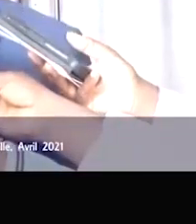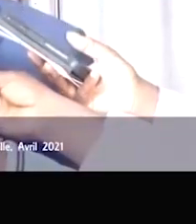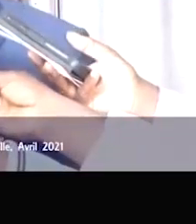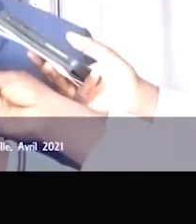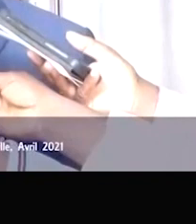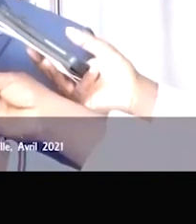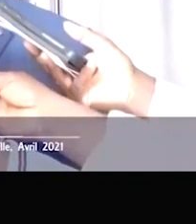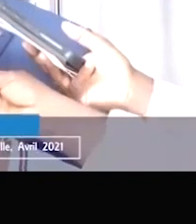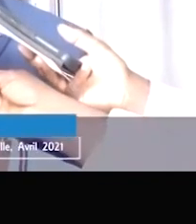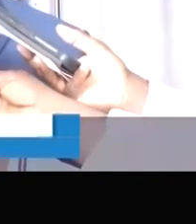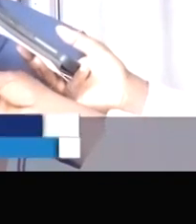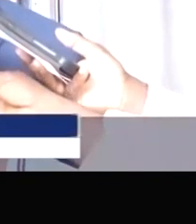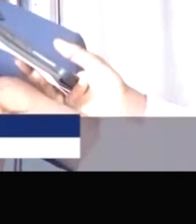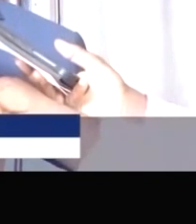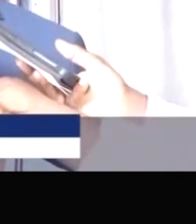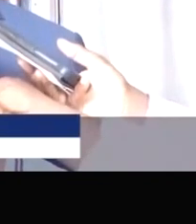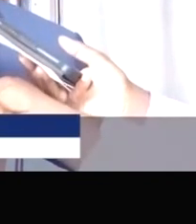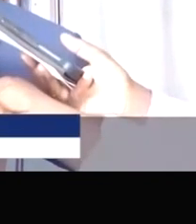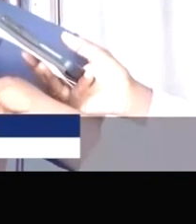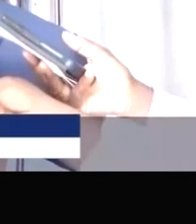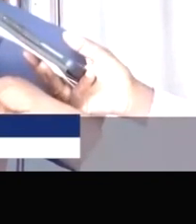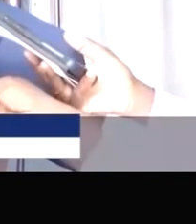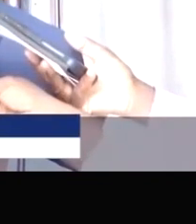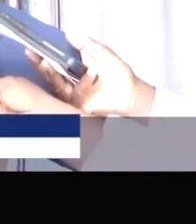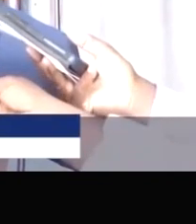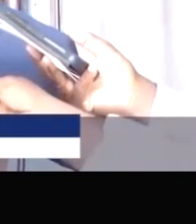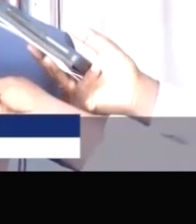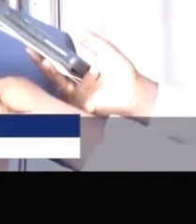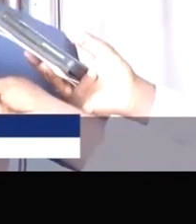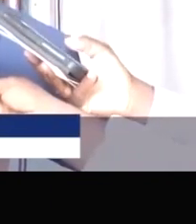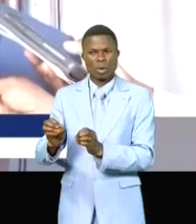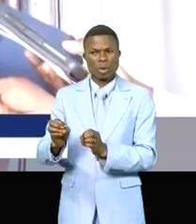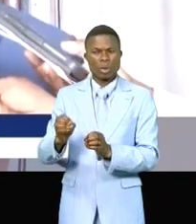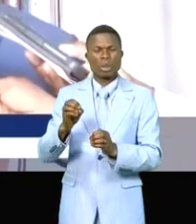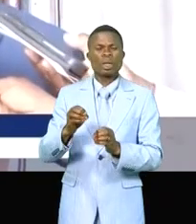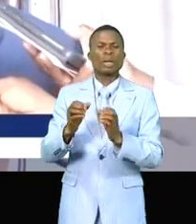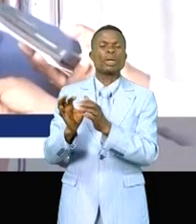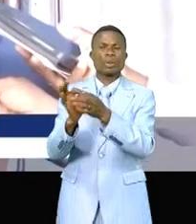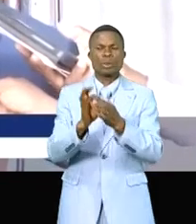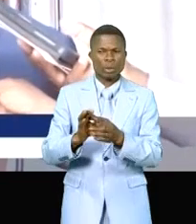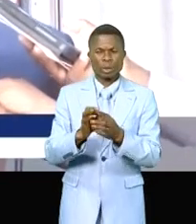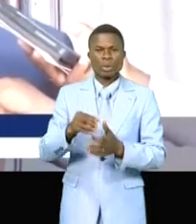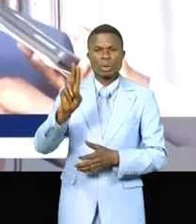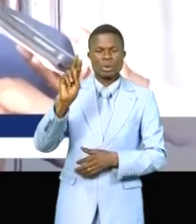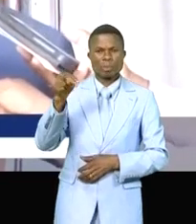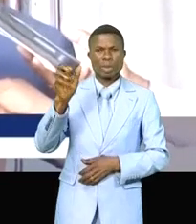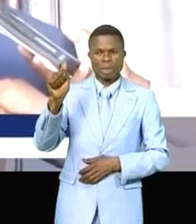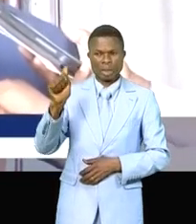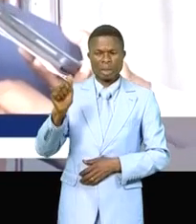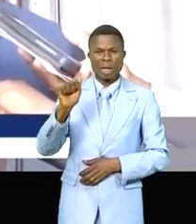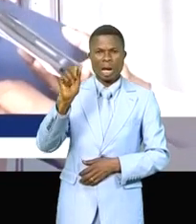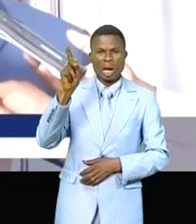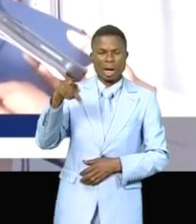parlementaires par rapport à tout ce qui est nos organisations, donc l'UIP, l'UPA,